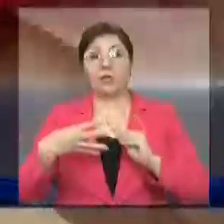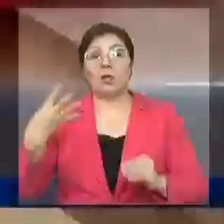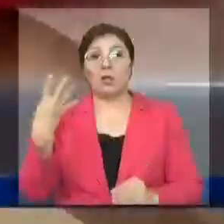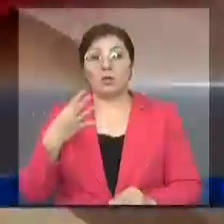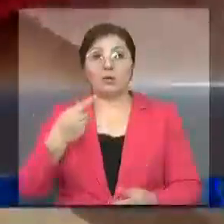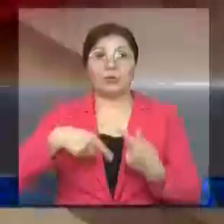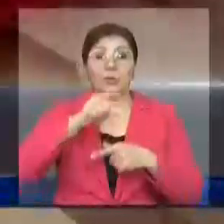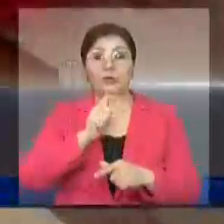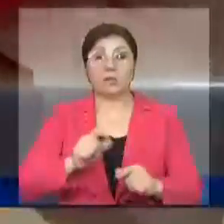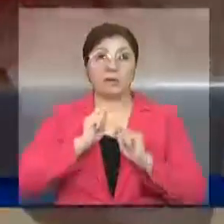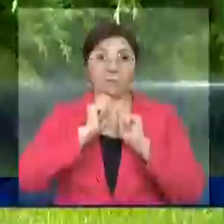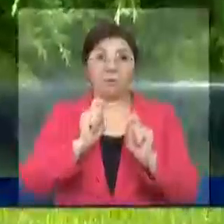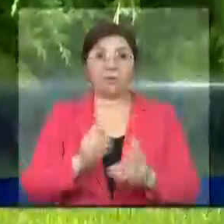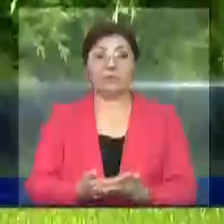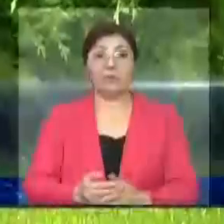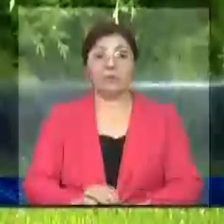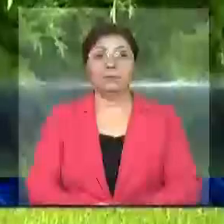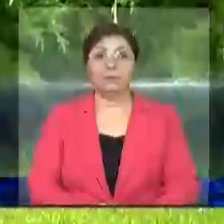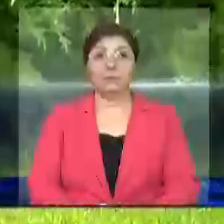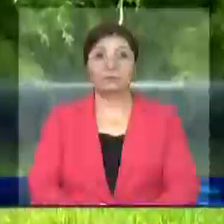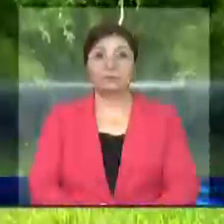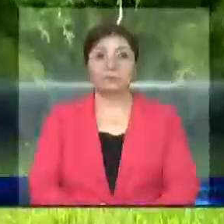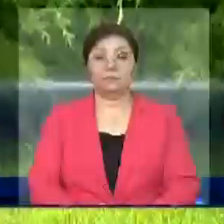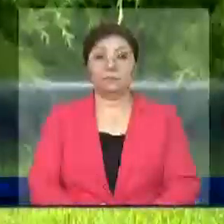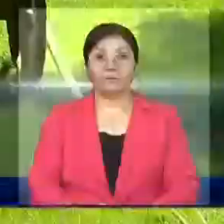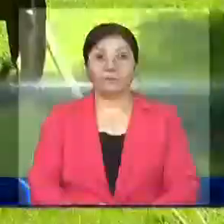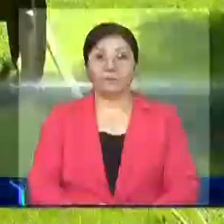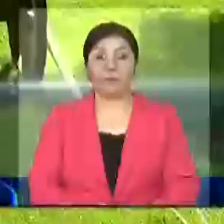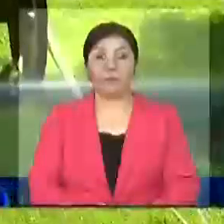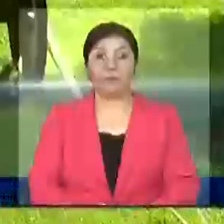кәсіп иесі марапат төрінен көрінді. Ботагөз Сахитжанова, Самат Қалекенов, Ақтөбе телеарнасы.